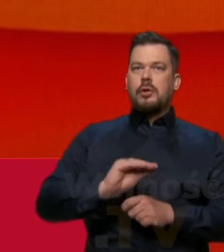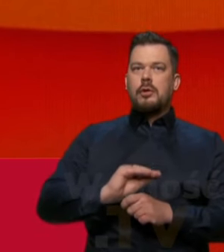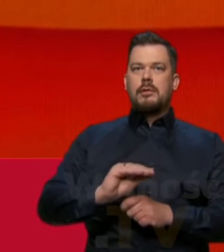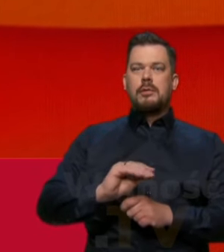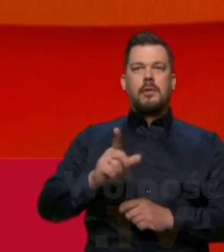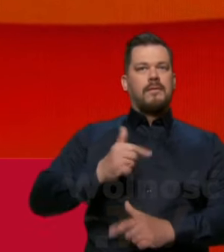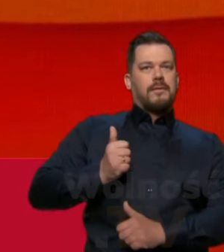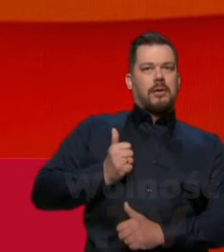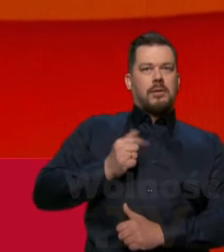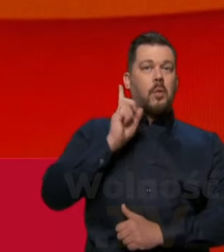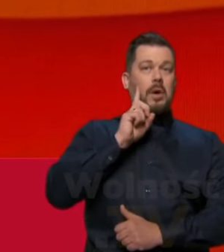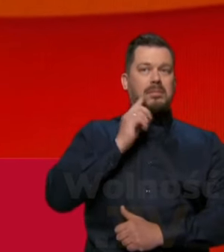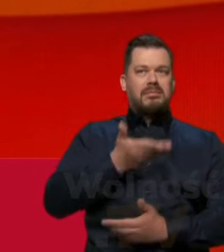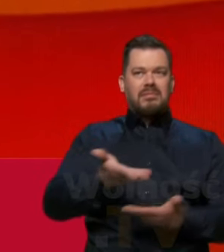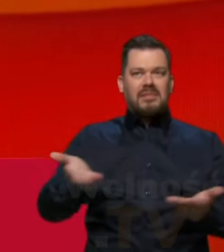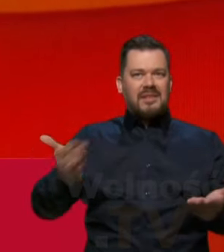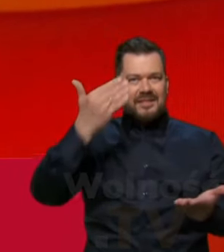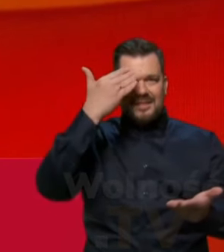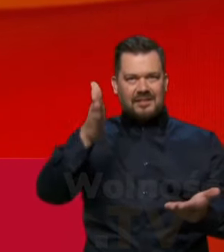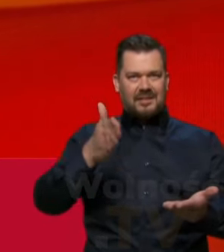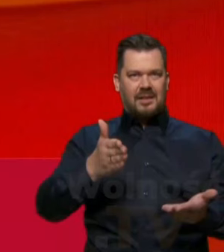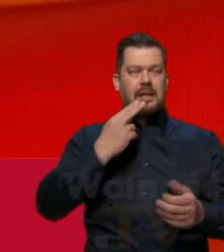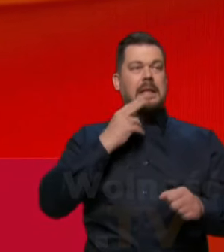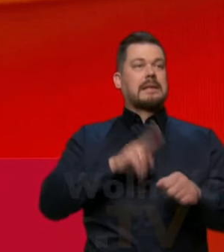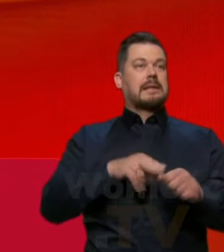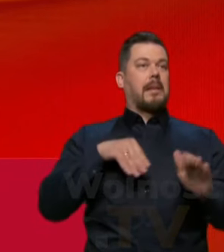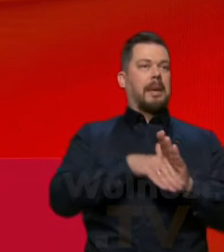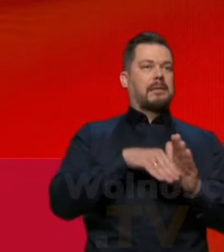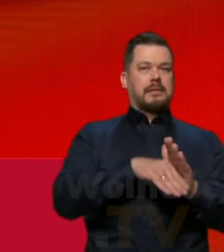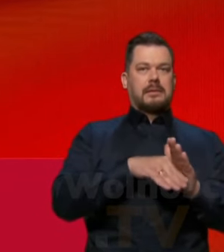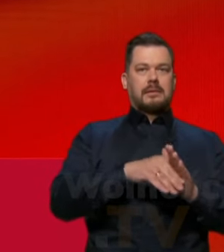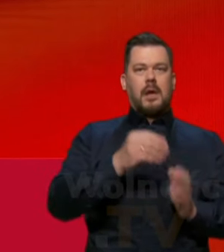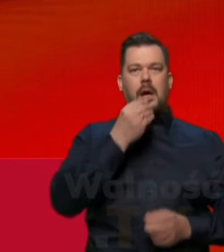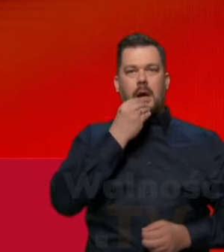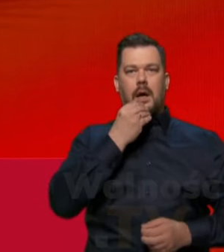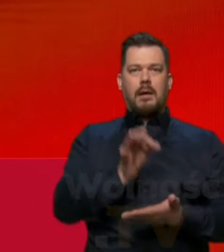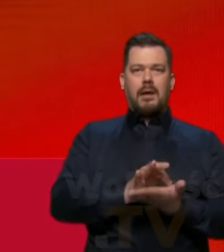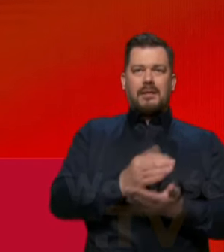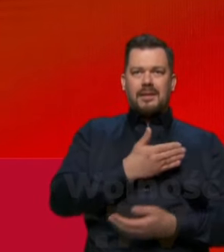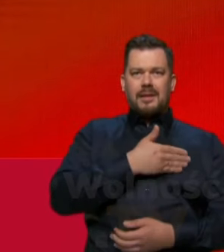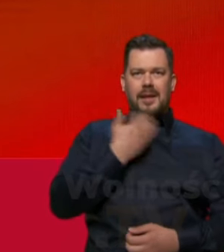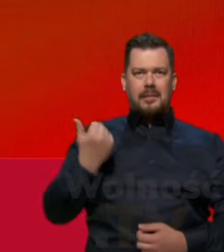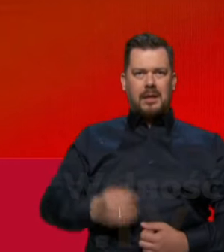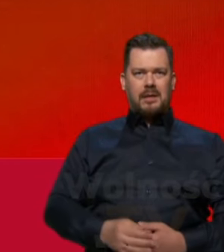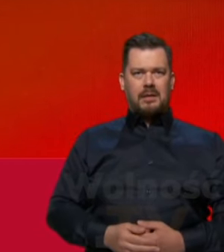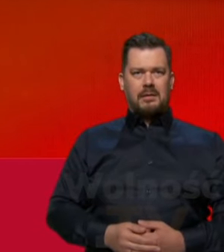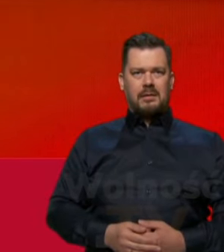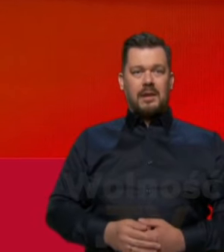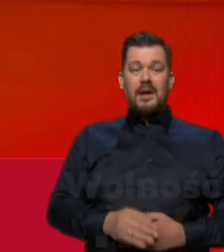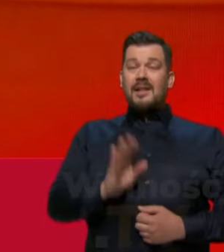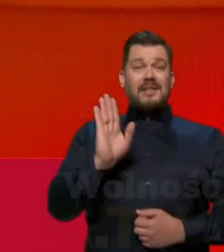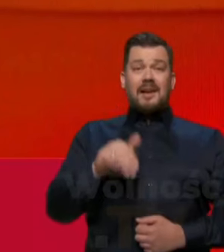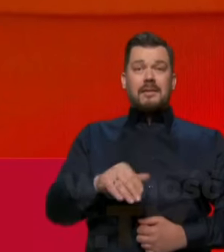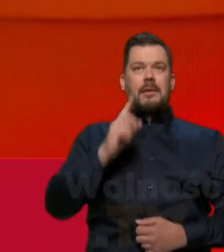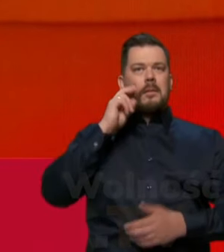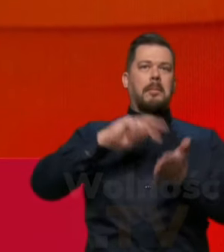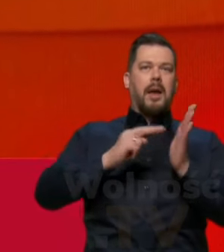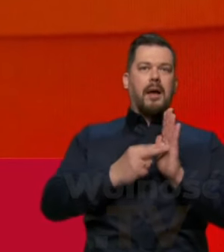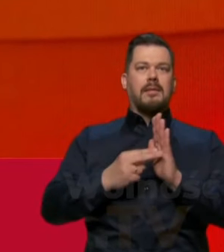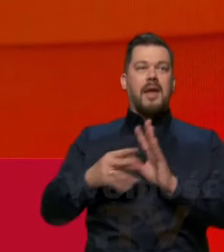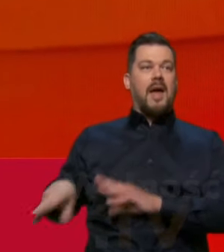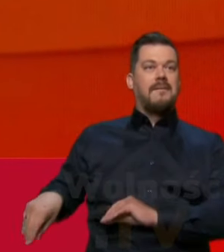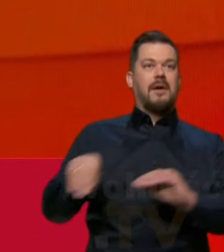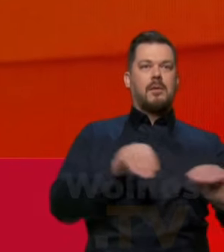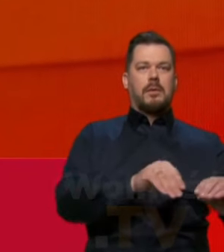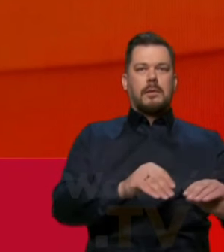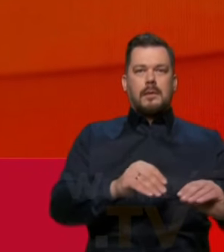militarnie mężczyzn, nie ma zapasów strategicznych, żywności, lekarstw. Nie ma, proszę Państwa, nawet planu ewakuacyjnego